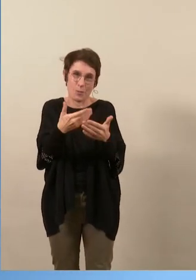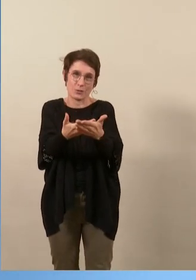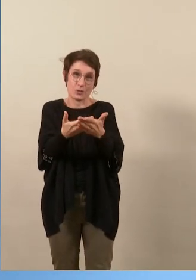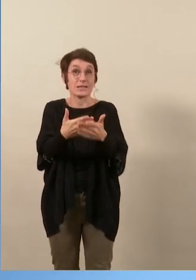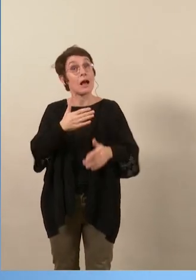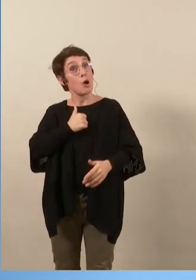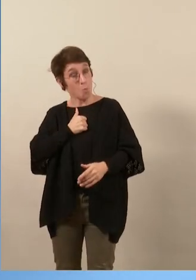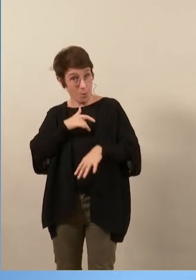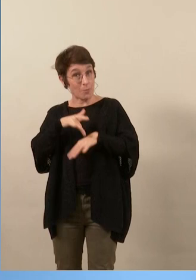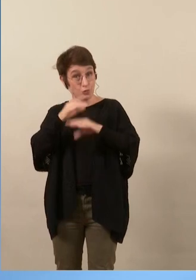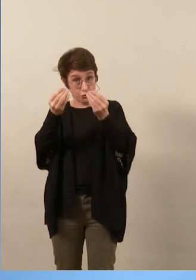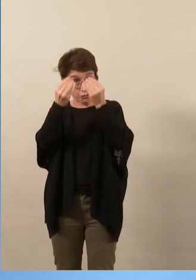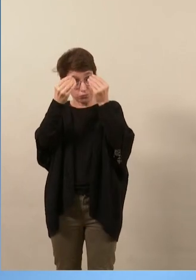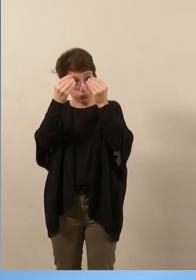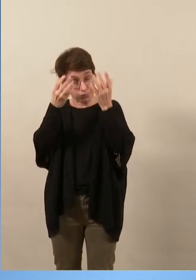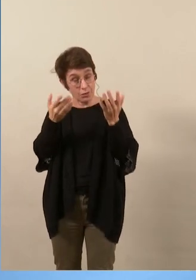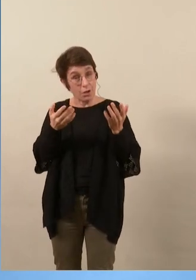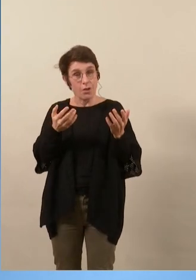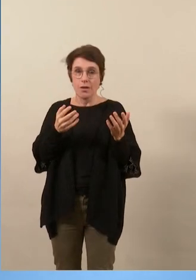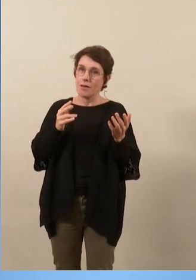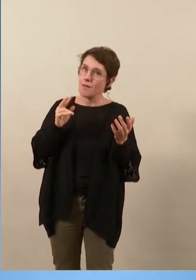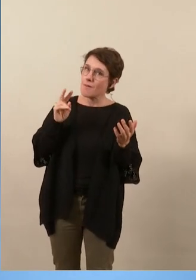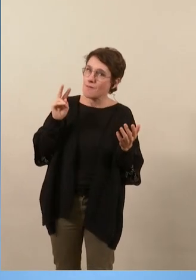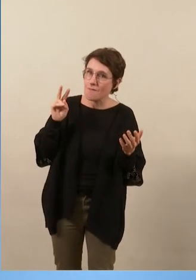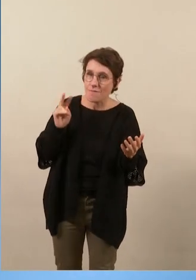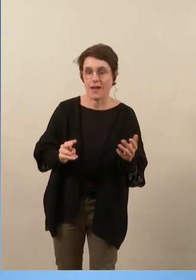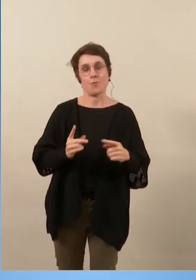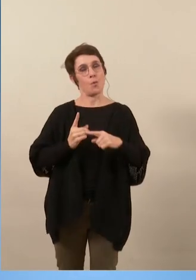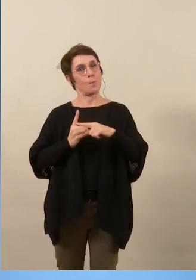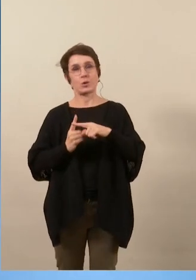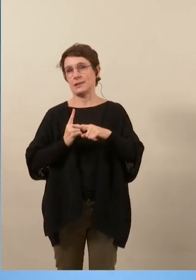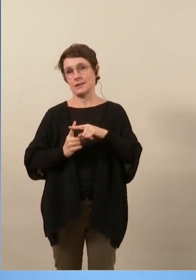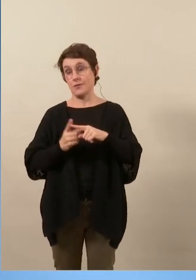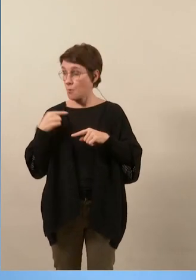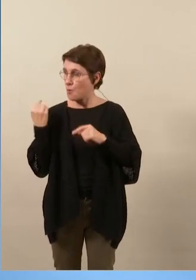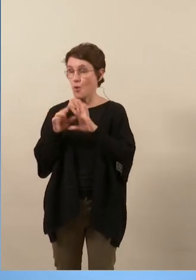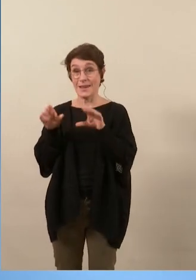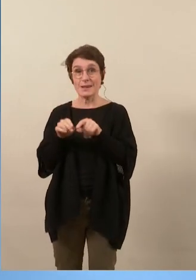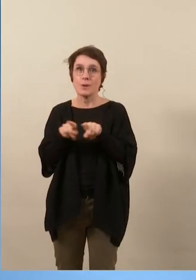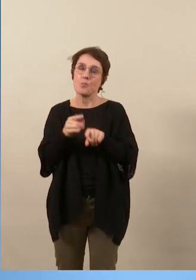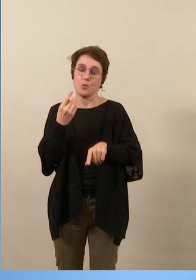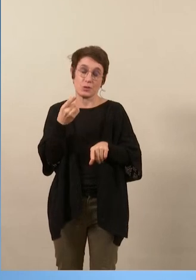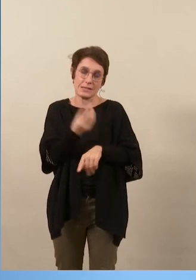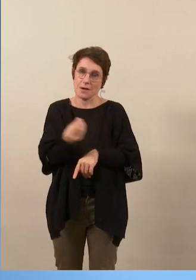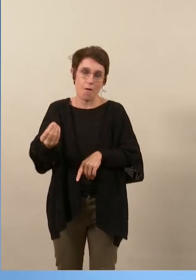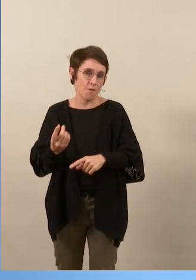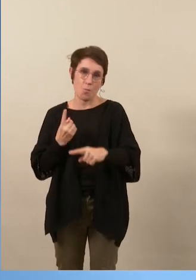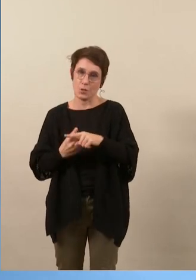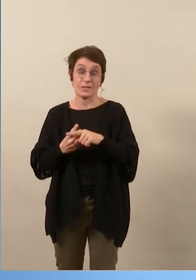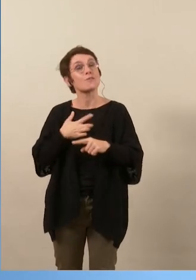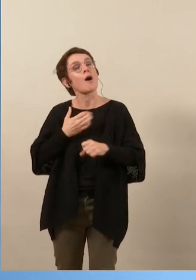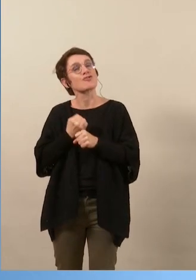l'avoir suivi c'était quelque chose extrêmement positif pour l'équipe et pour les enfants au sein de la crèche à laquelle dans laquelle je